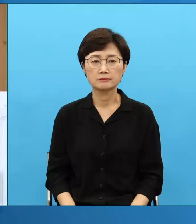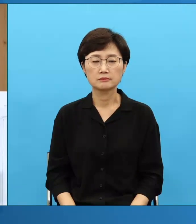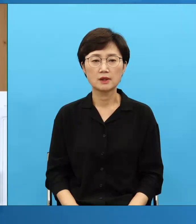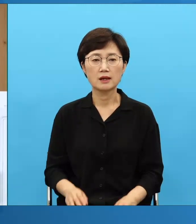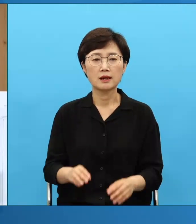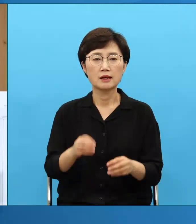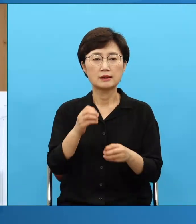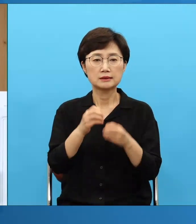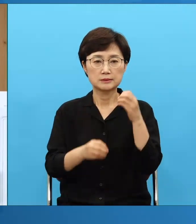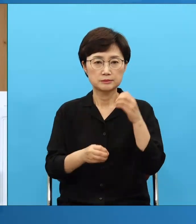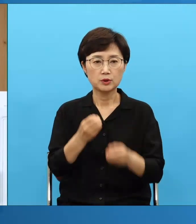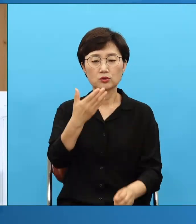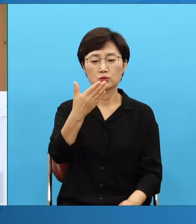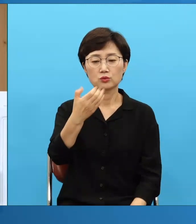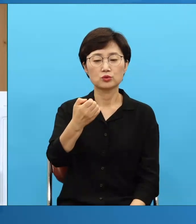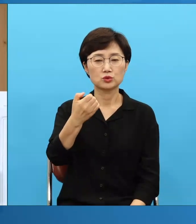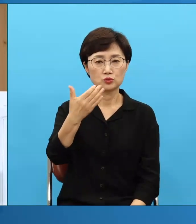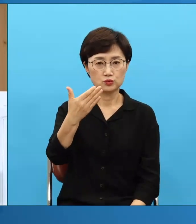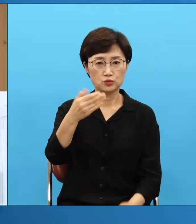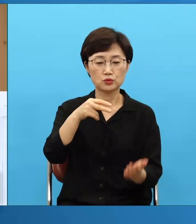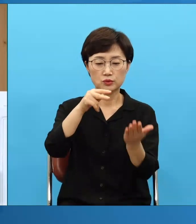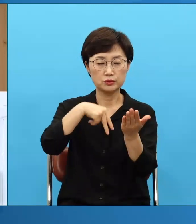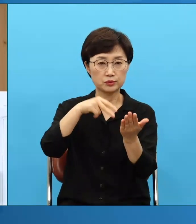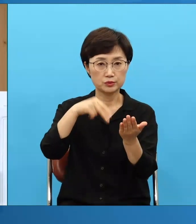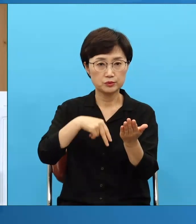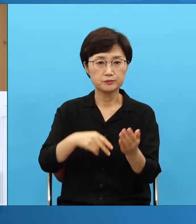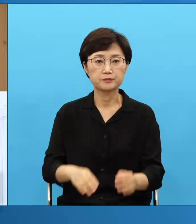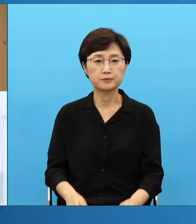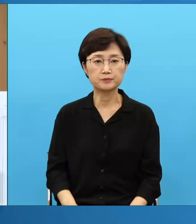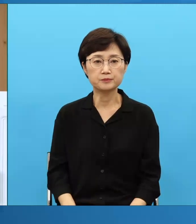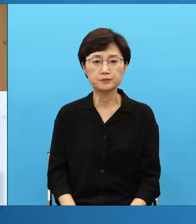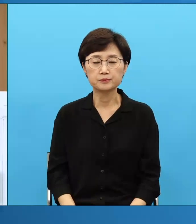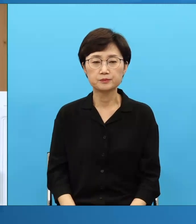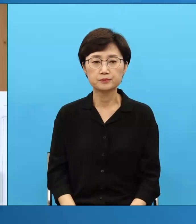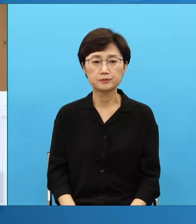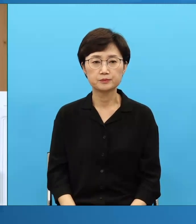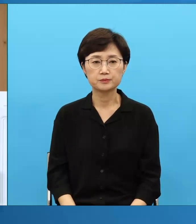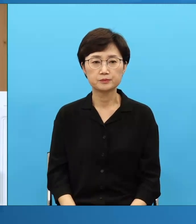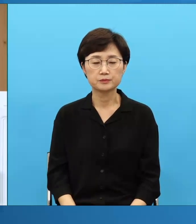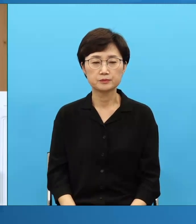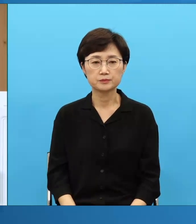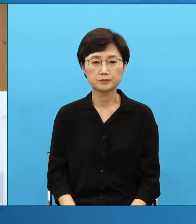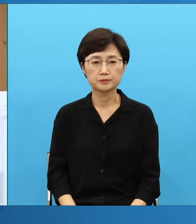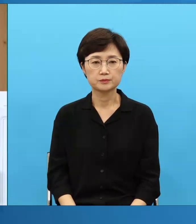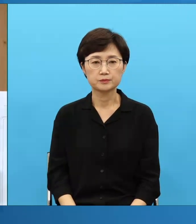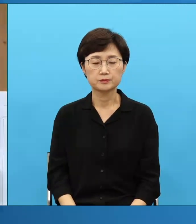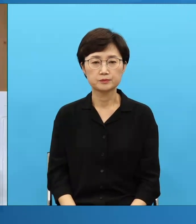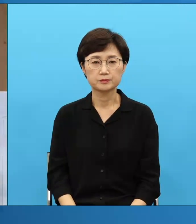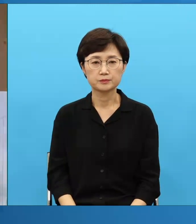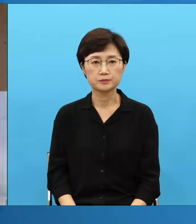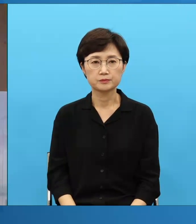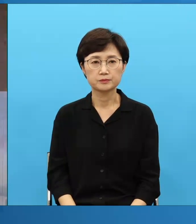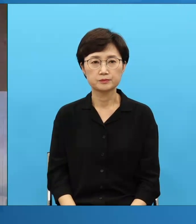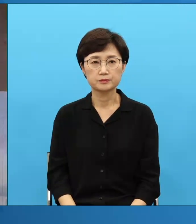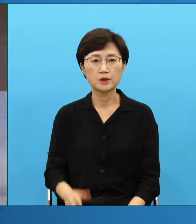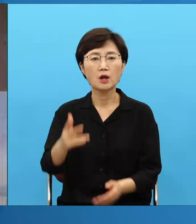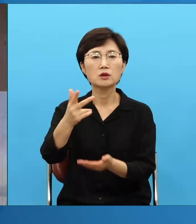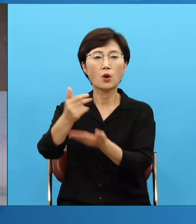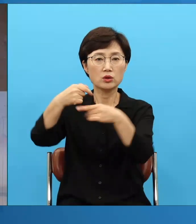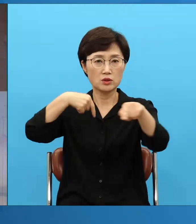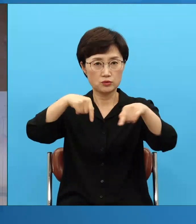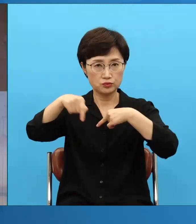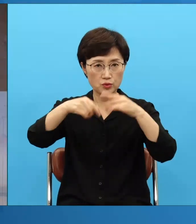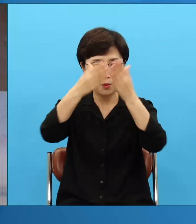교동문 43번 시편 99편입니다. Responsive reading number 43, Psalms chapter 99.